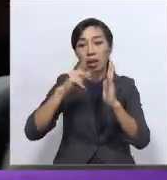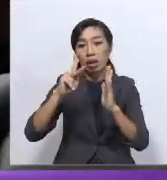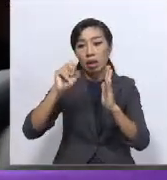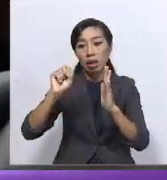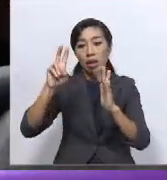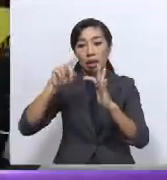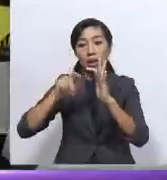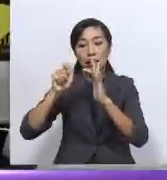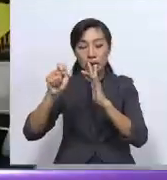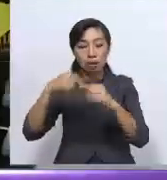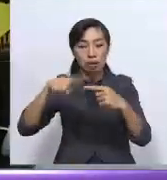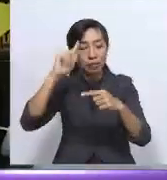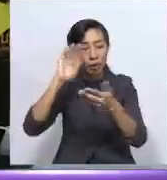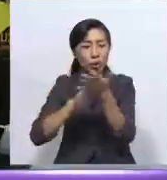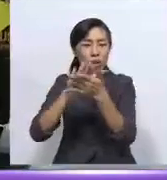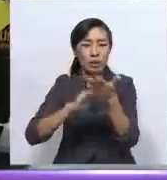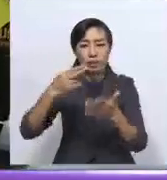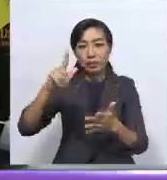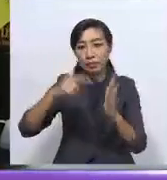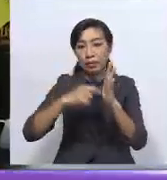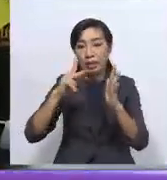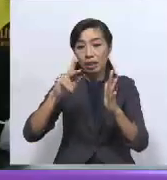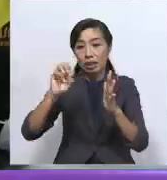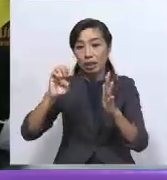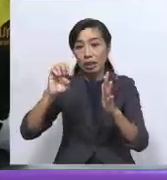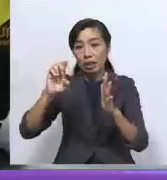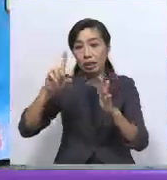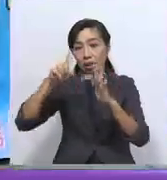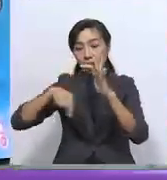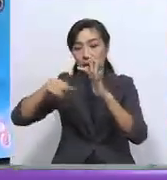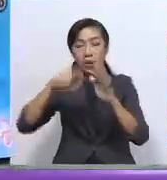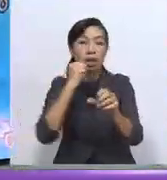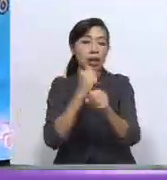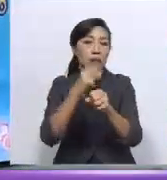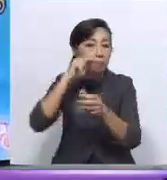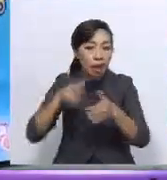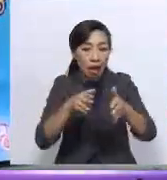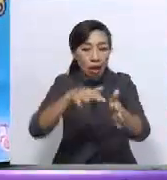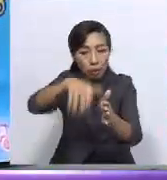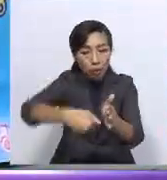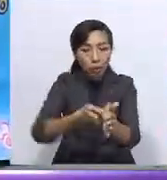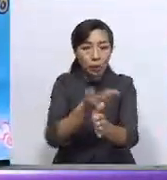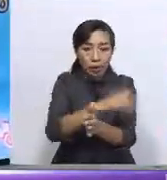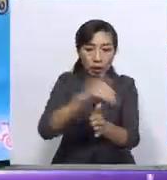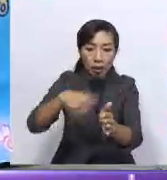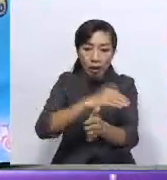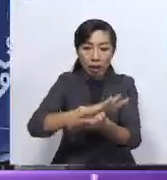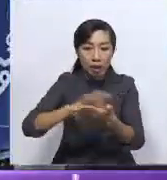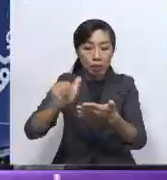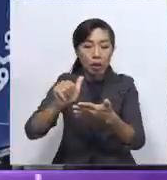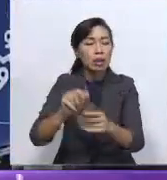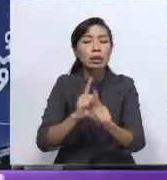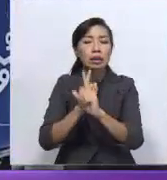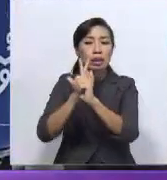ชน์ปรับปรุงภูมิทัศน์คูน้ำริมถนนวิภาวดีรังสิตทั้งฝั่งขาเข้าและขาออกตามพระราโชบายของสมเด็จพระเจ้าอยู่หั